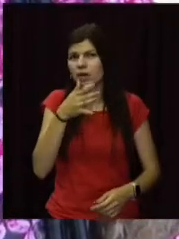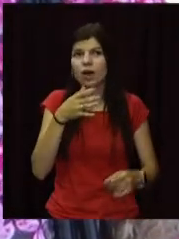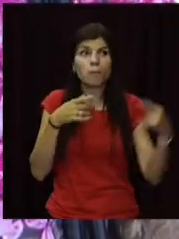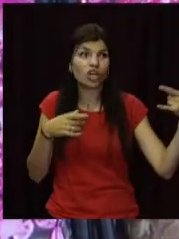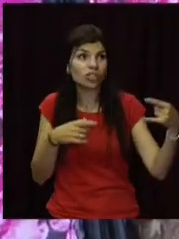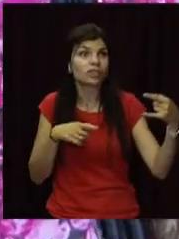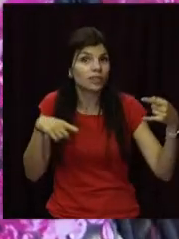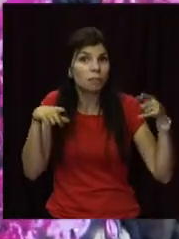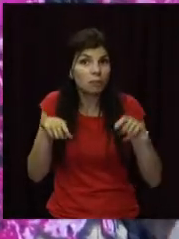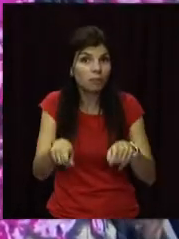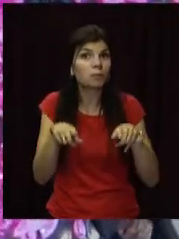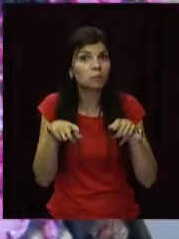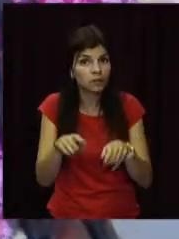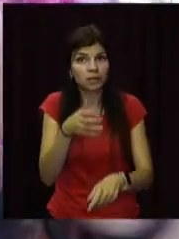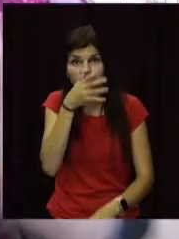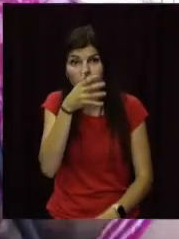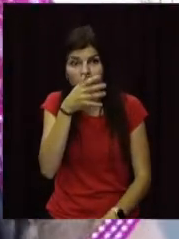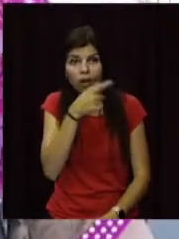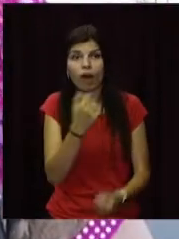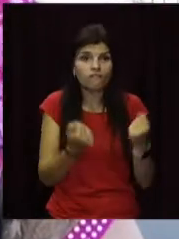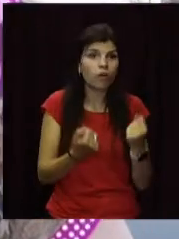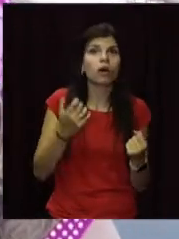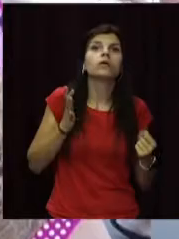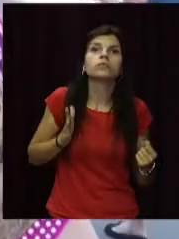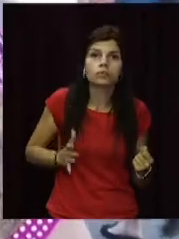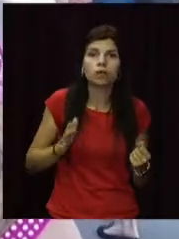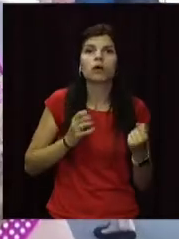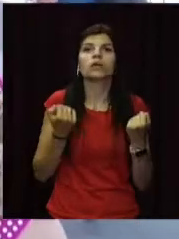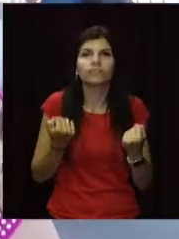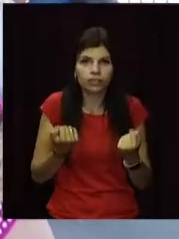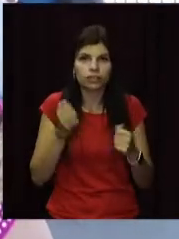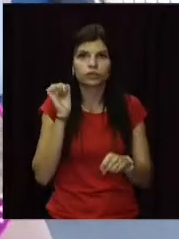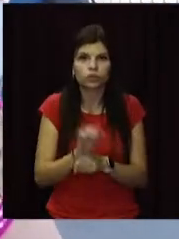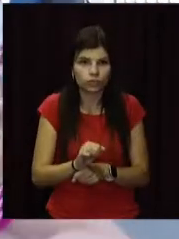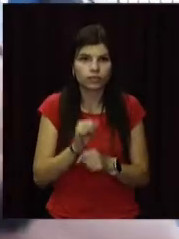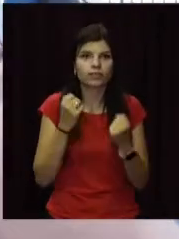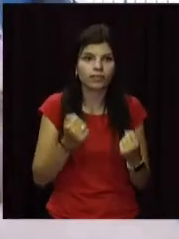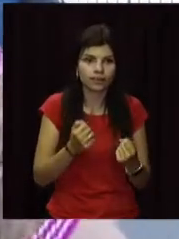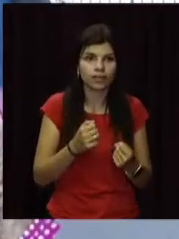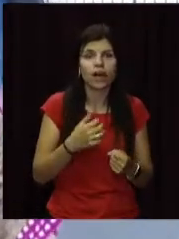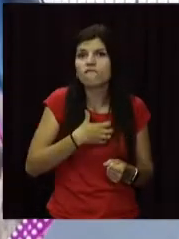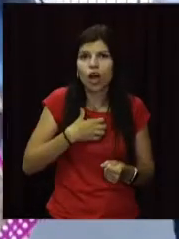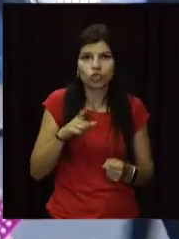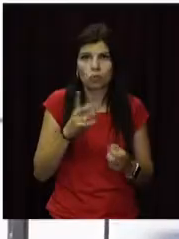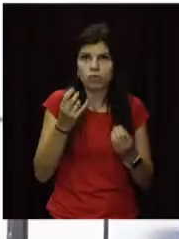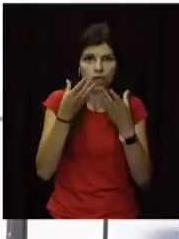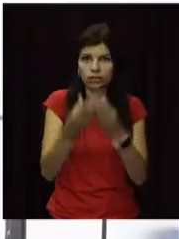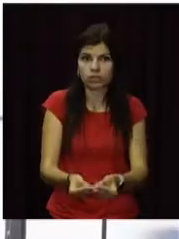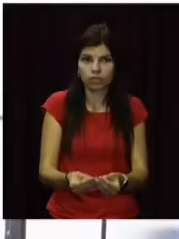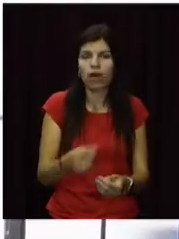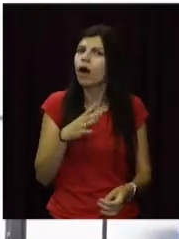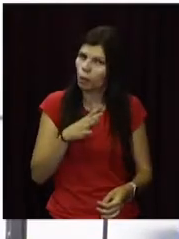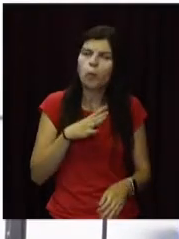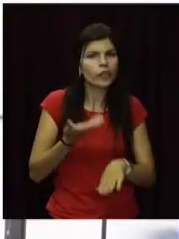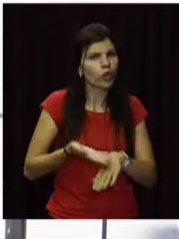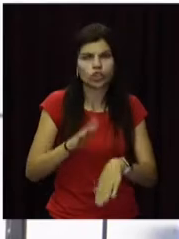транспорту. І водії повинні були притримувати. Важили, щоб не задавити пішоходи. Тяжело було